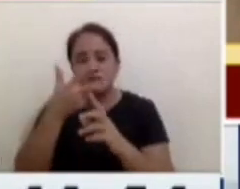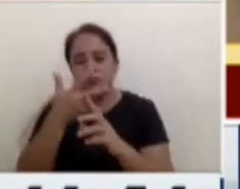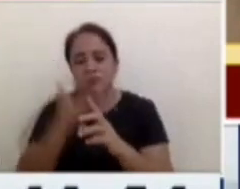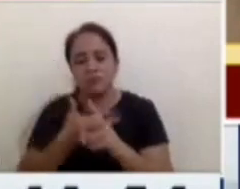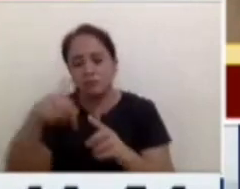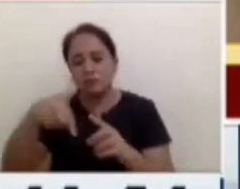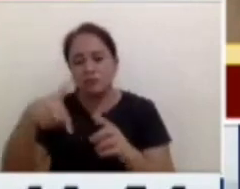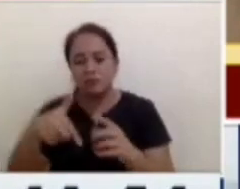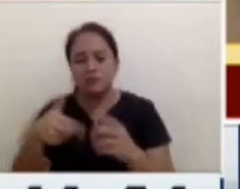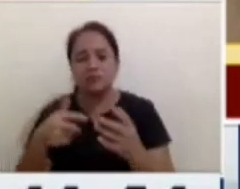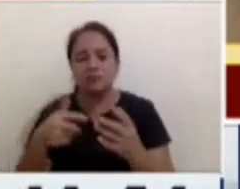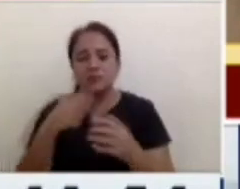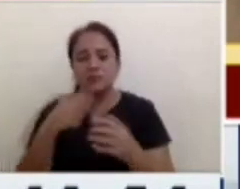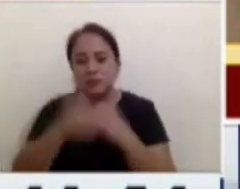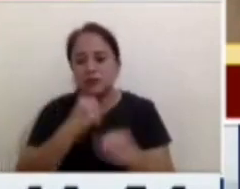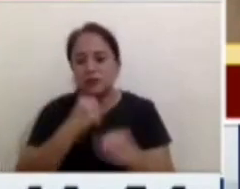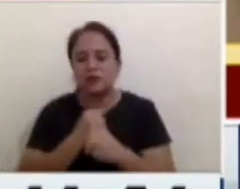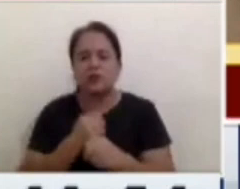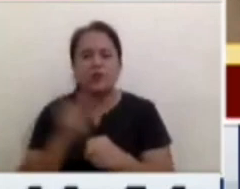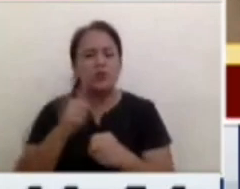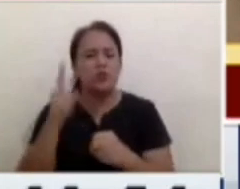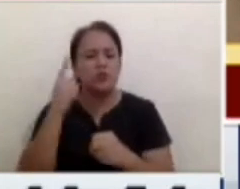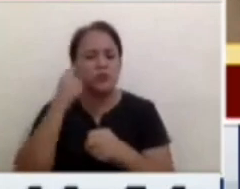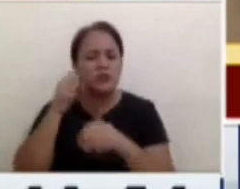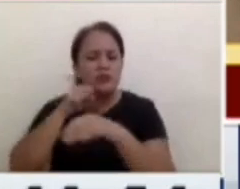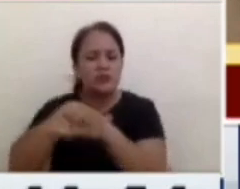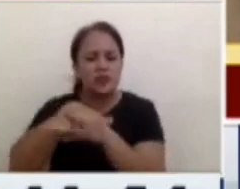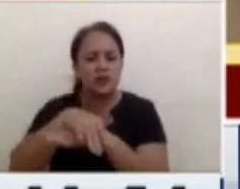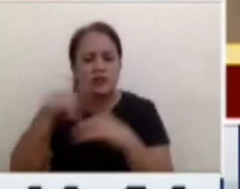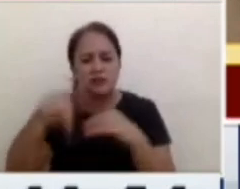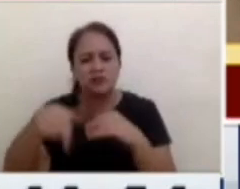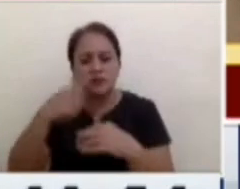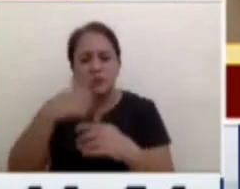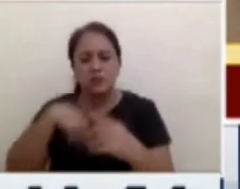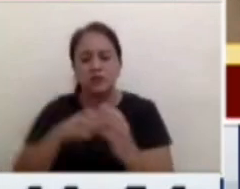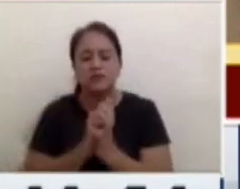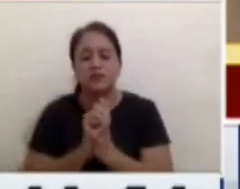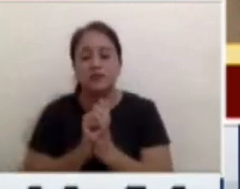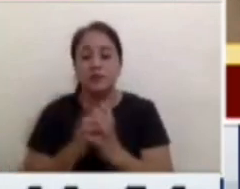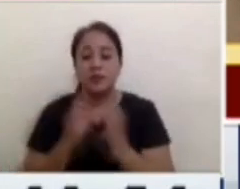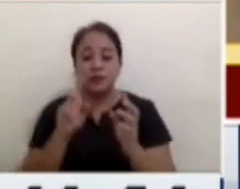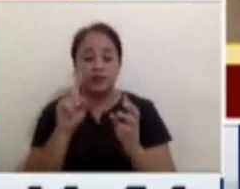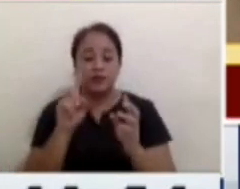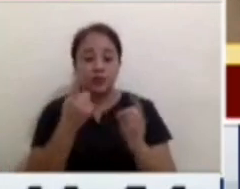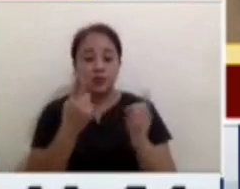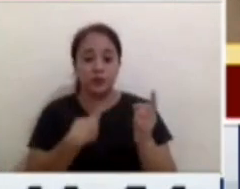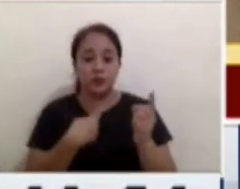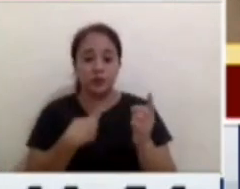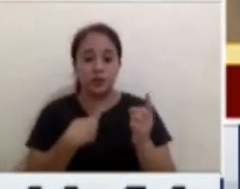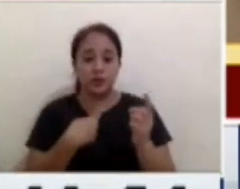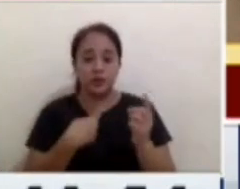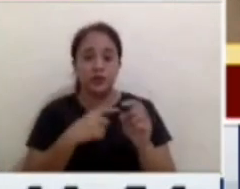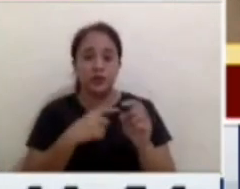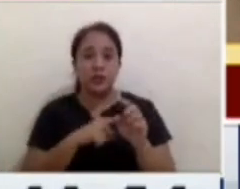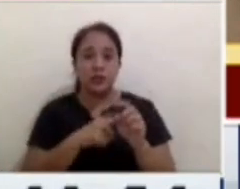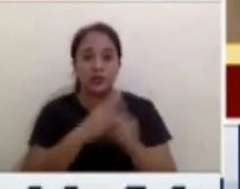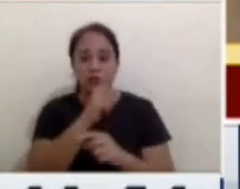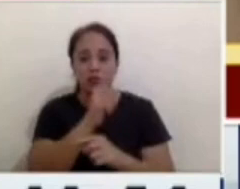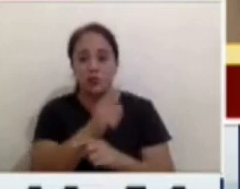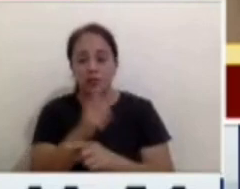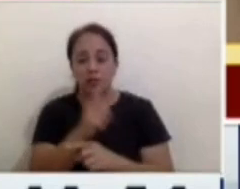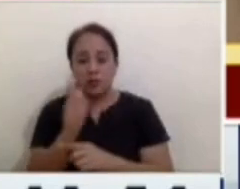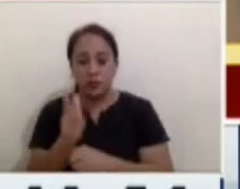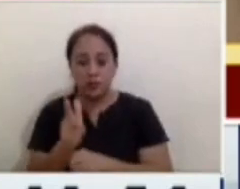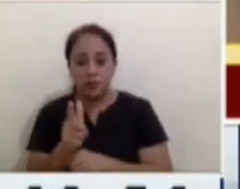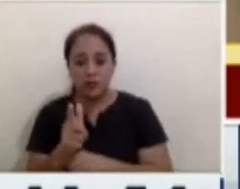sa pinakamababang GDP growth rate. In fact, negative 0.2 nga. Ibig sabihin, dumiit yung ating GDP. Ito ang